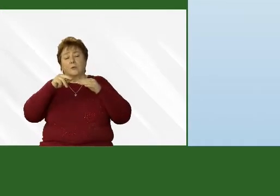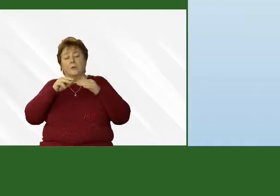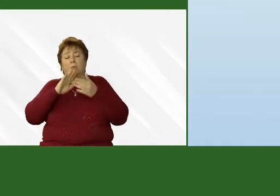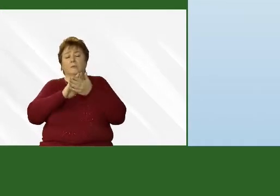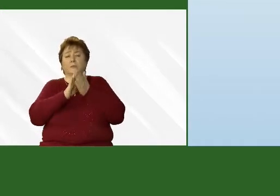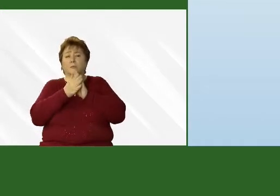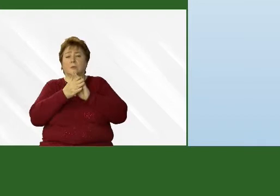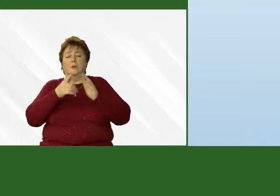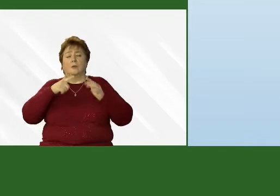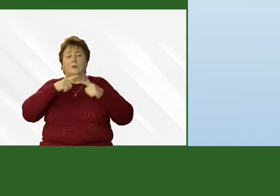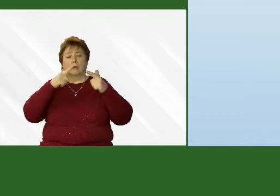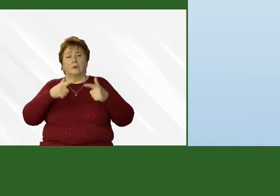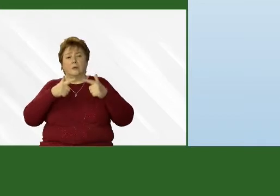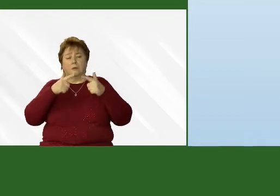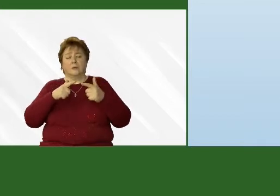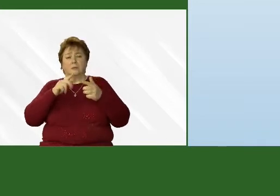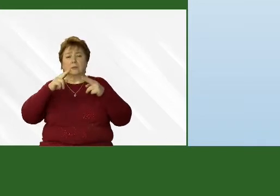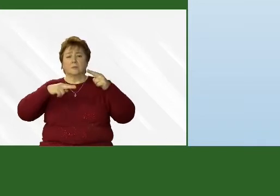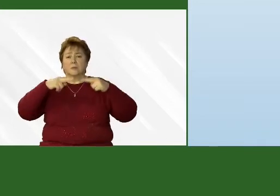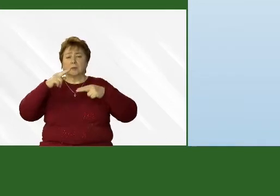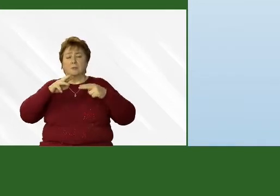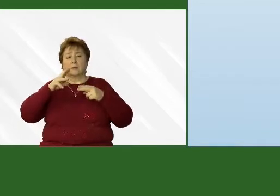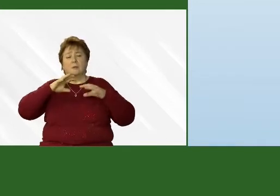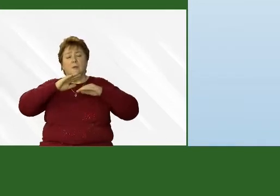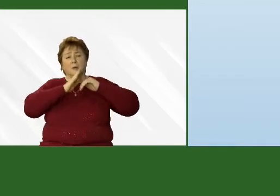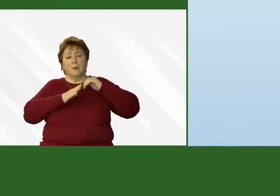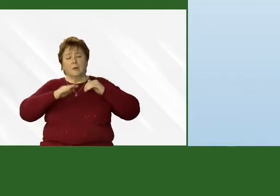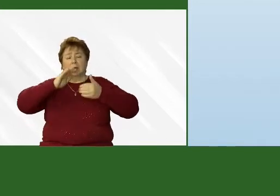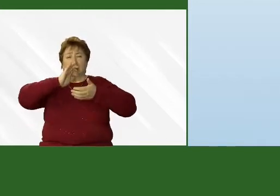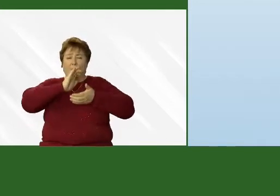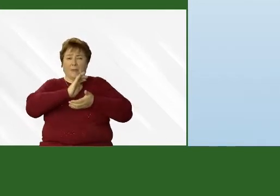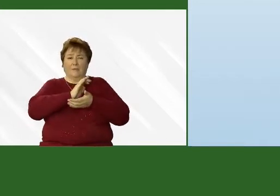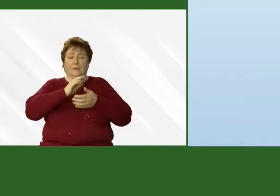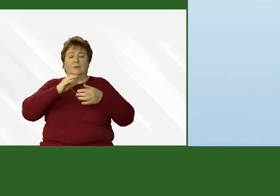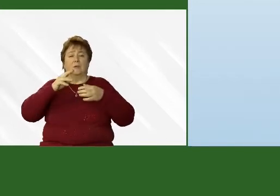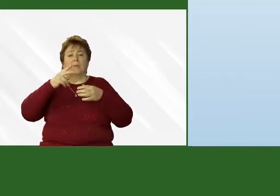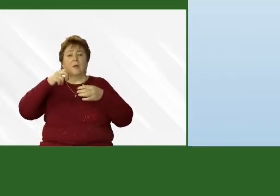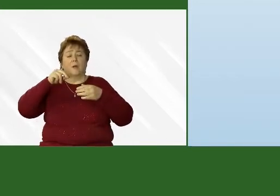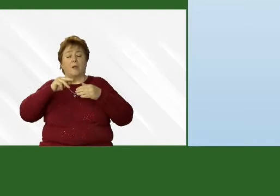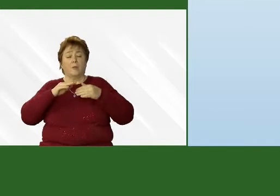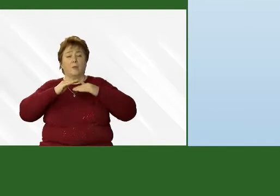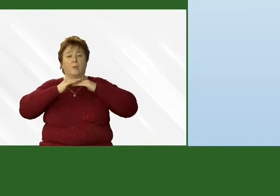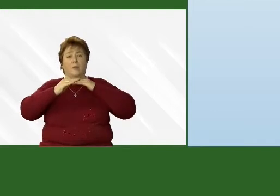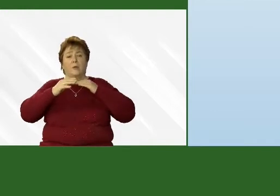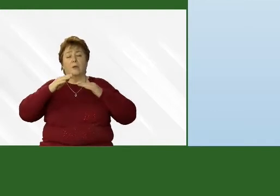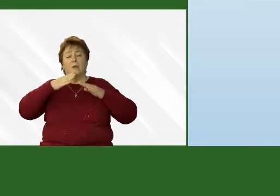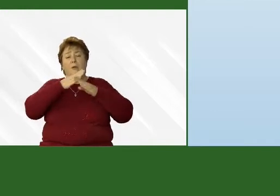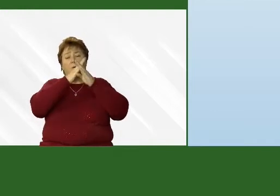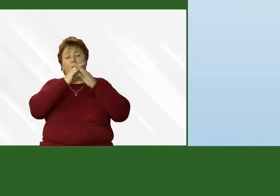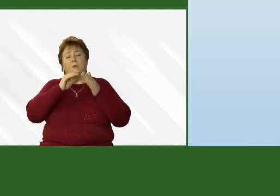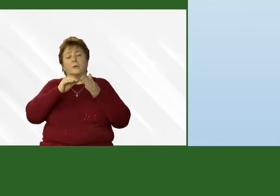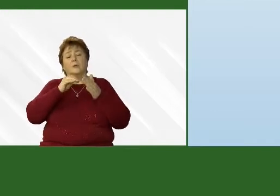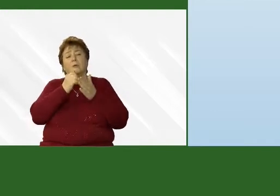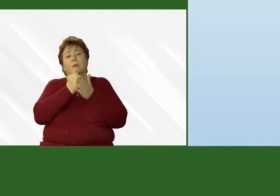обусловлен геологическим строением материка и давлением ледникового покрова. По характеру горных пород